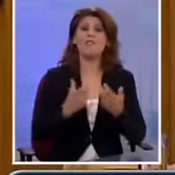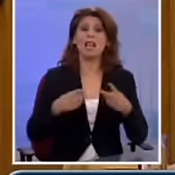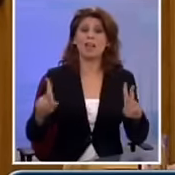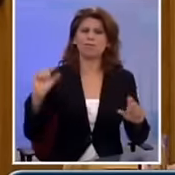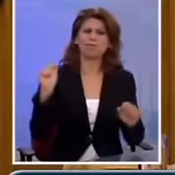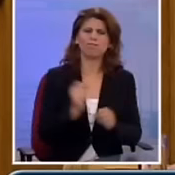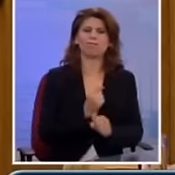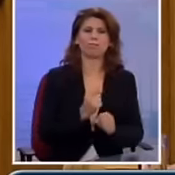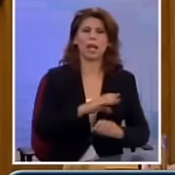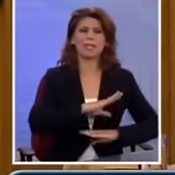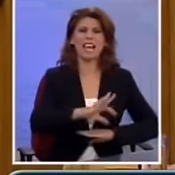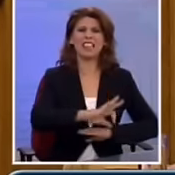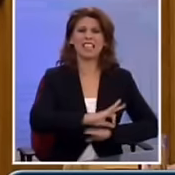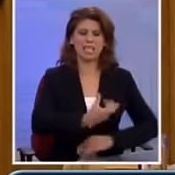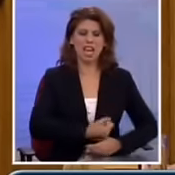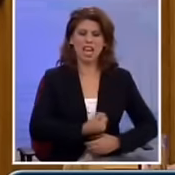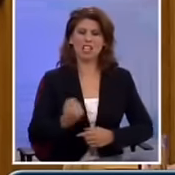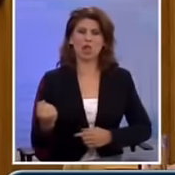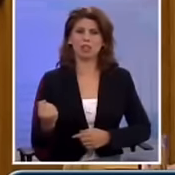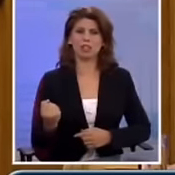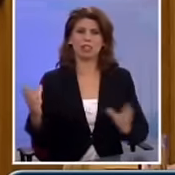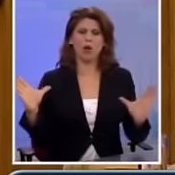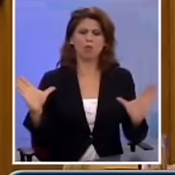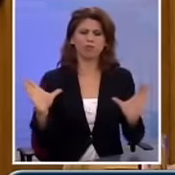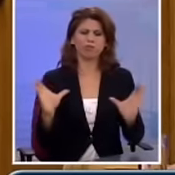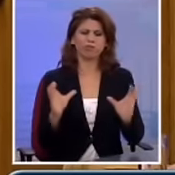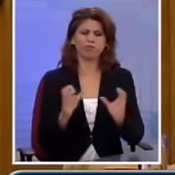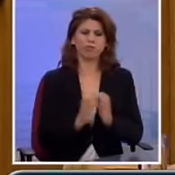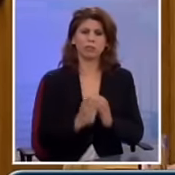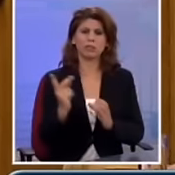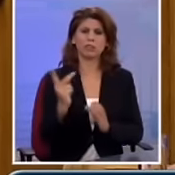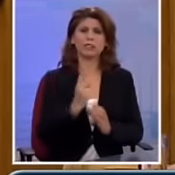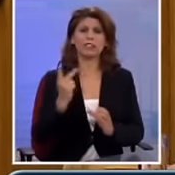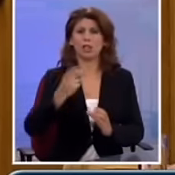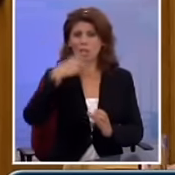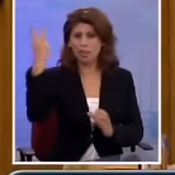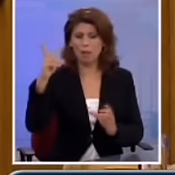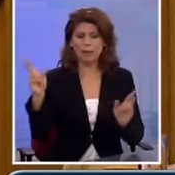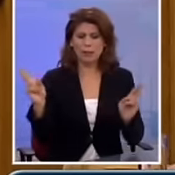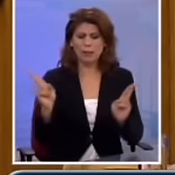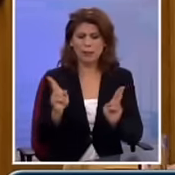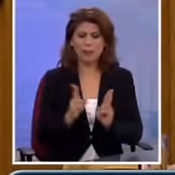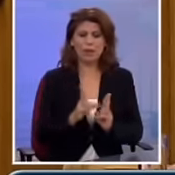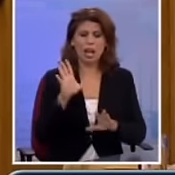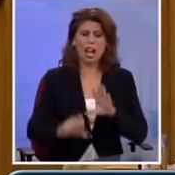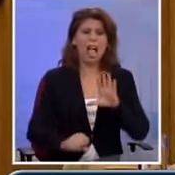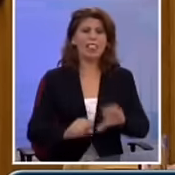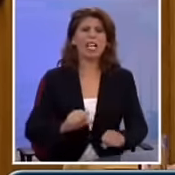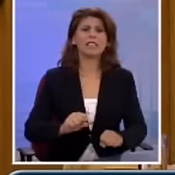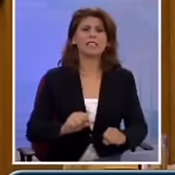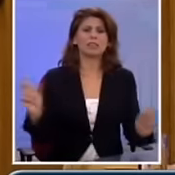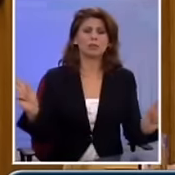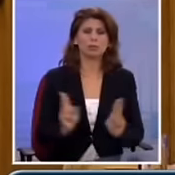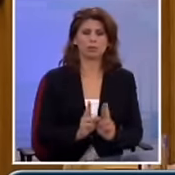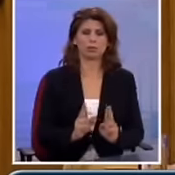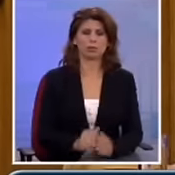στη στρατηγική της λιτότητας, της συρρήκνωσης των κοινωνικών δικαιωμάτων και κατακτήσεων, της